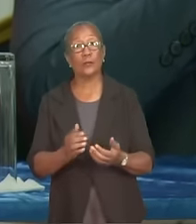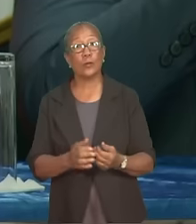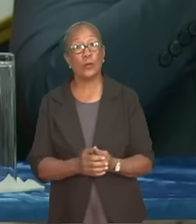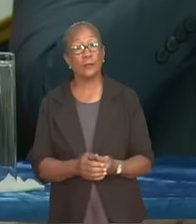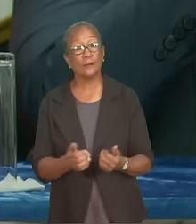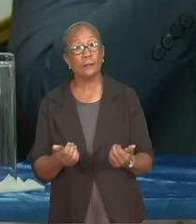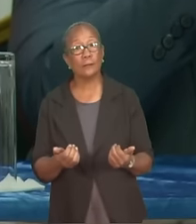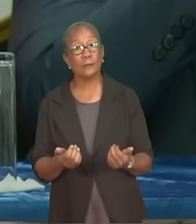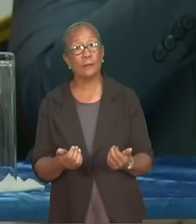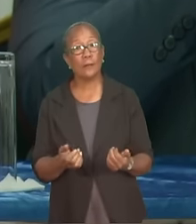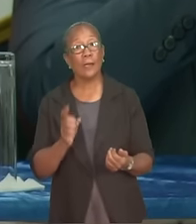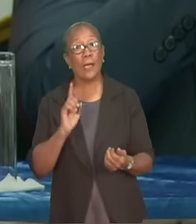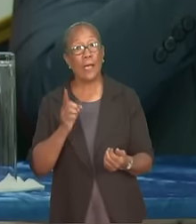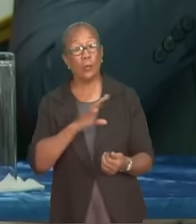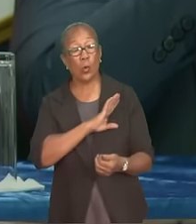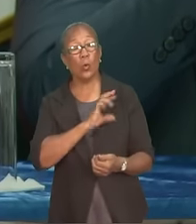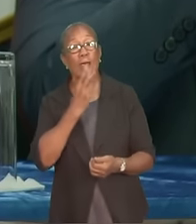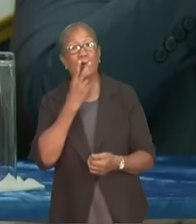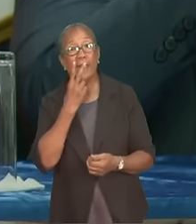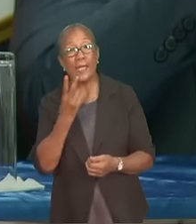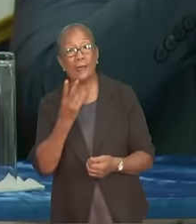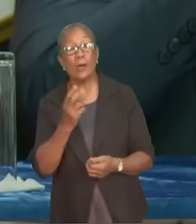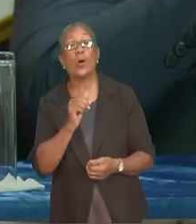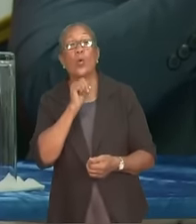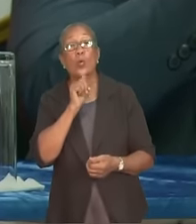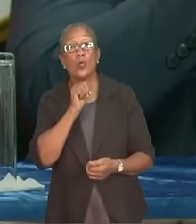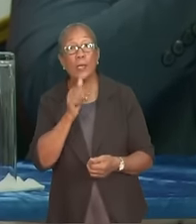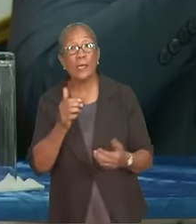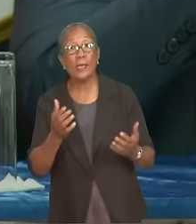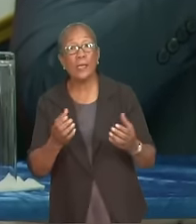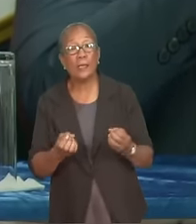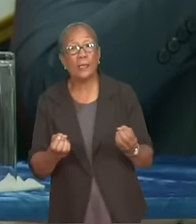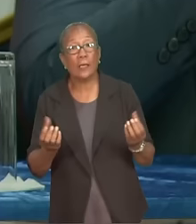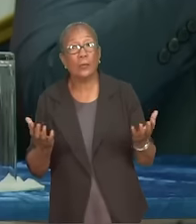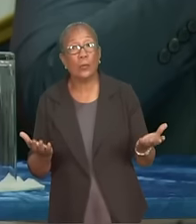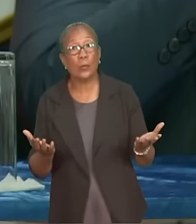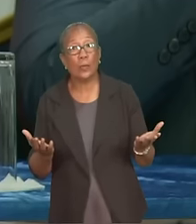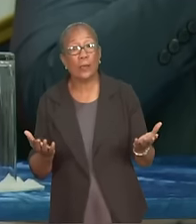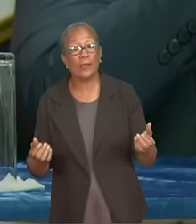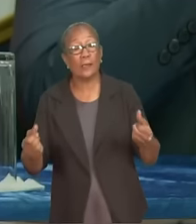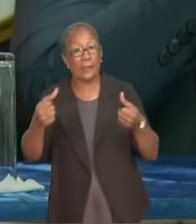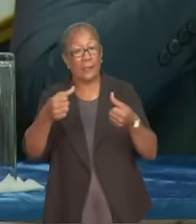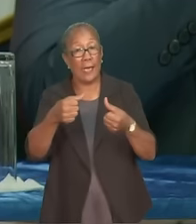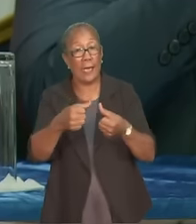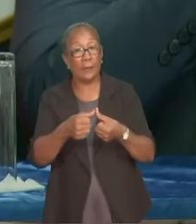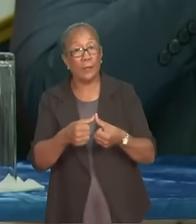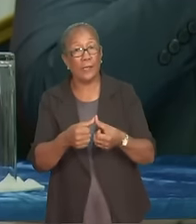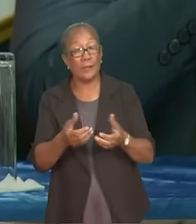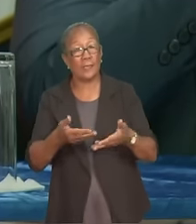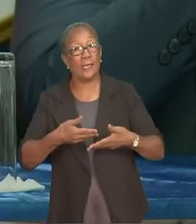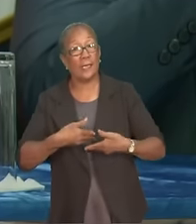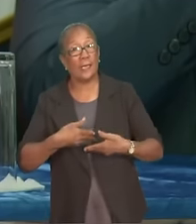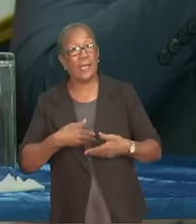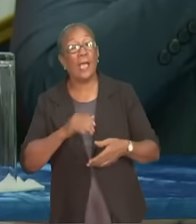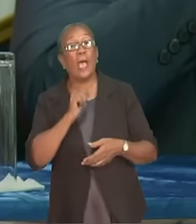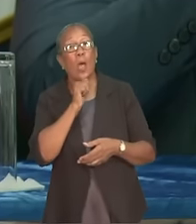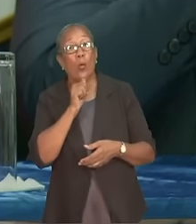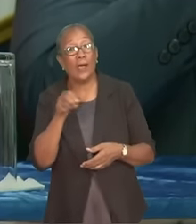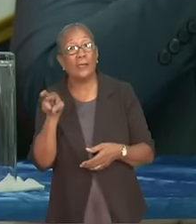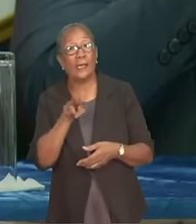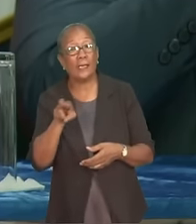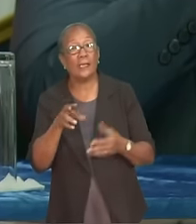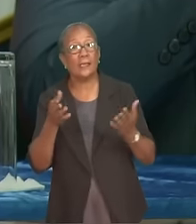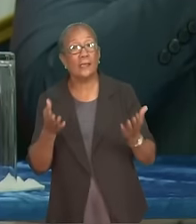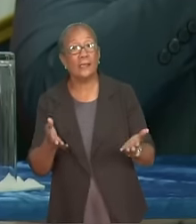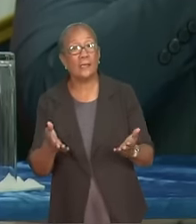must. En we gaan kijken wie natuurlijk een aanpassing weer krijgt en wat de redenen zijn.